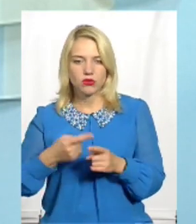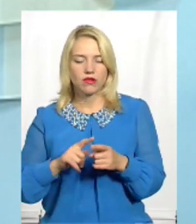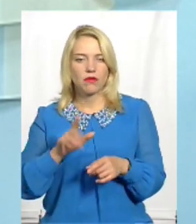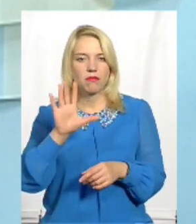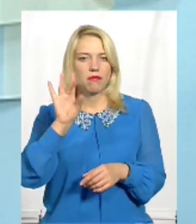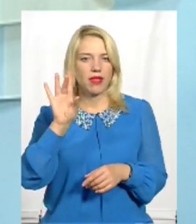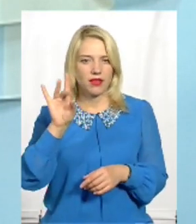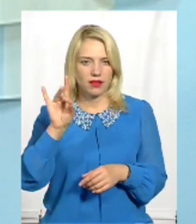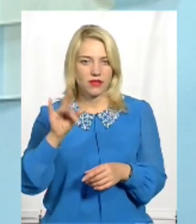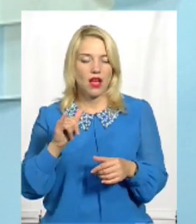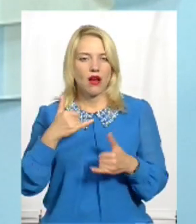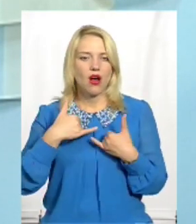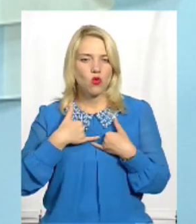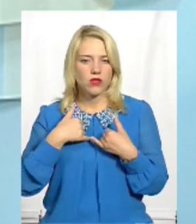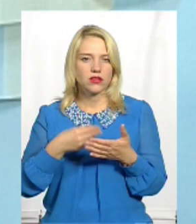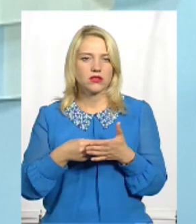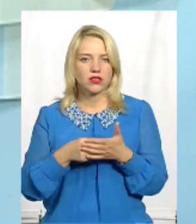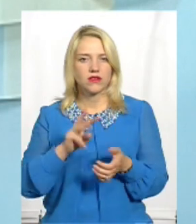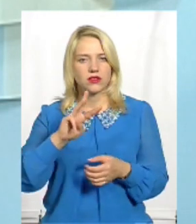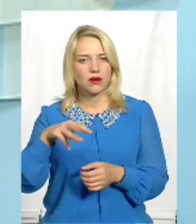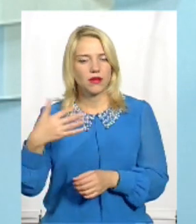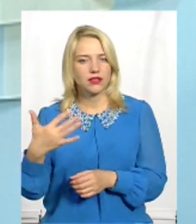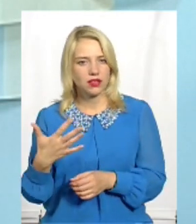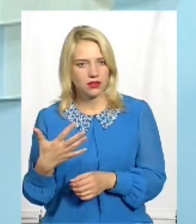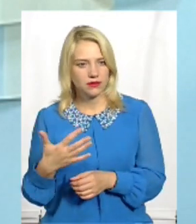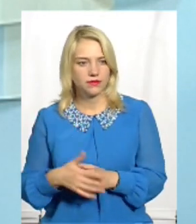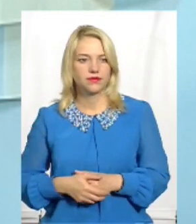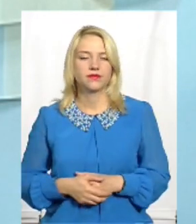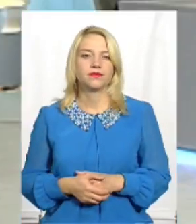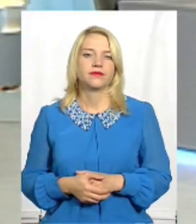5 гривень. В нас тариф встановлений 3,5 гривні.